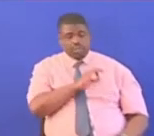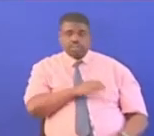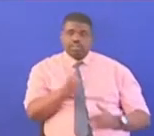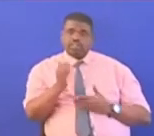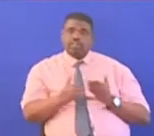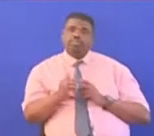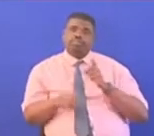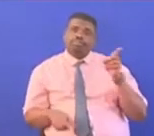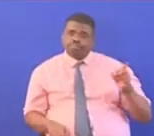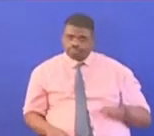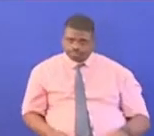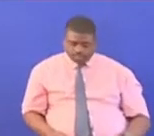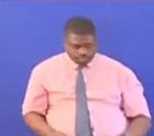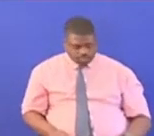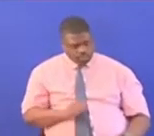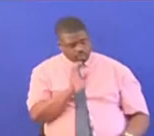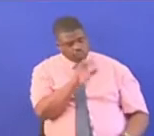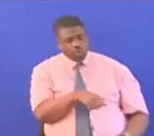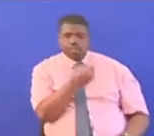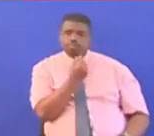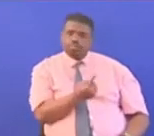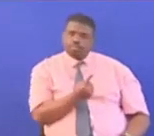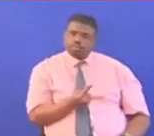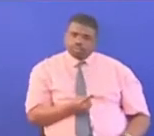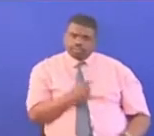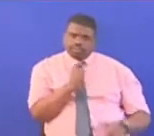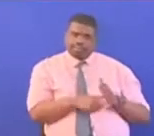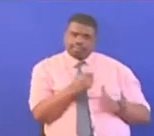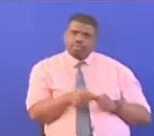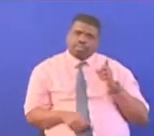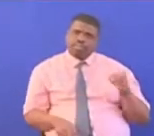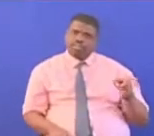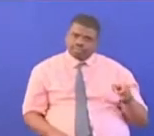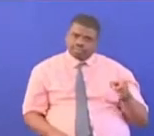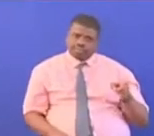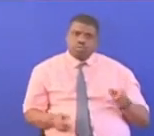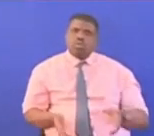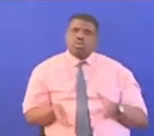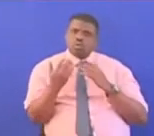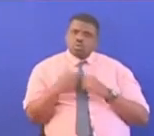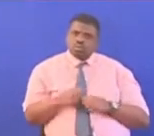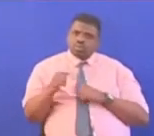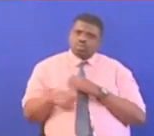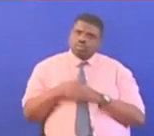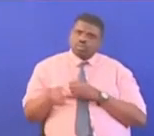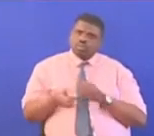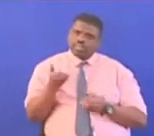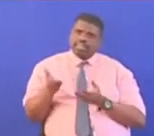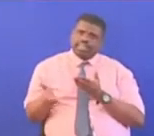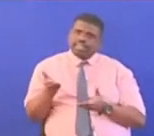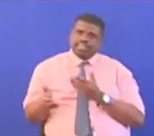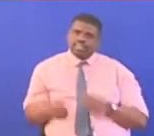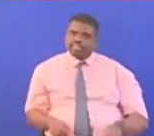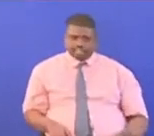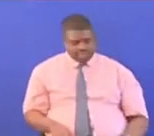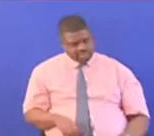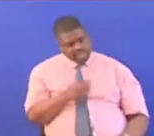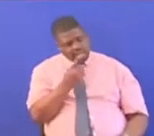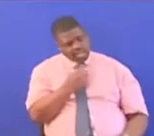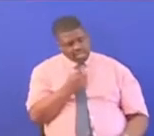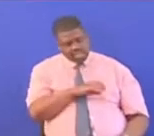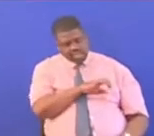lile. Na kwa mwaka mmoja viwanda hivi vilikuwa vina uwezo wa kuchakata tani za